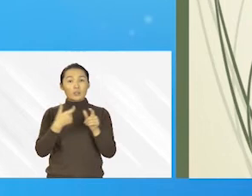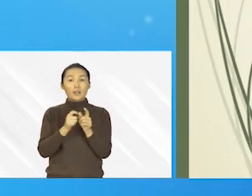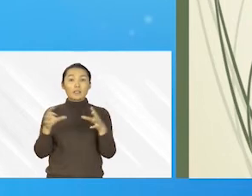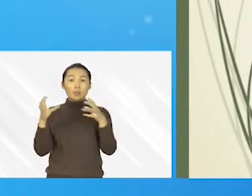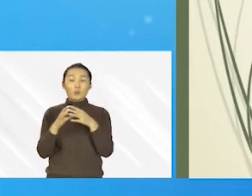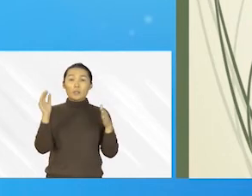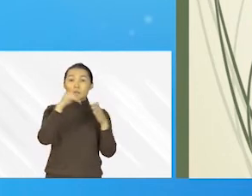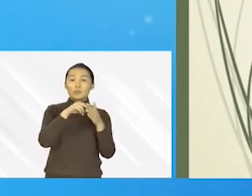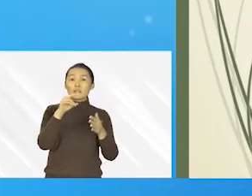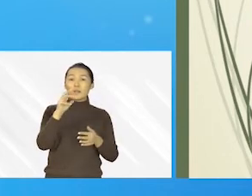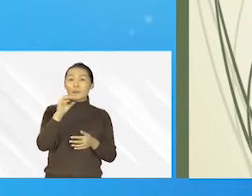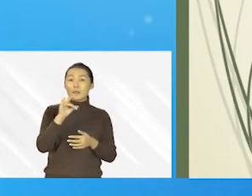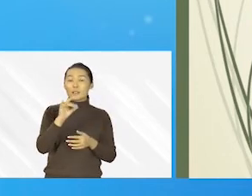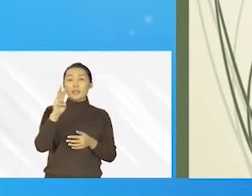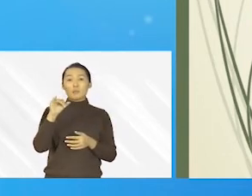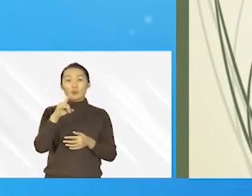и мухи.